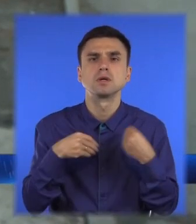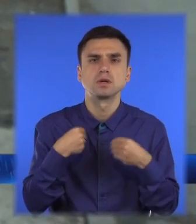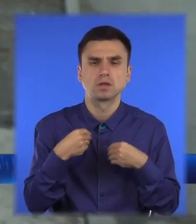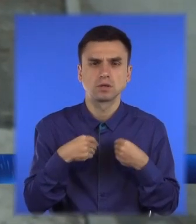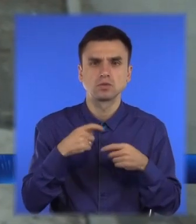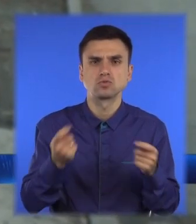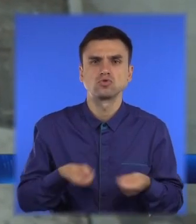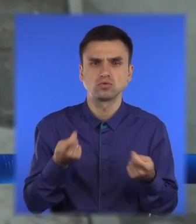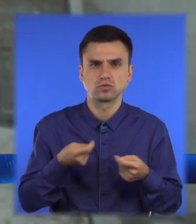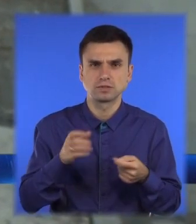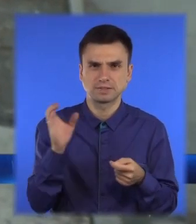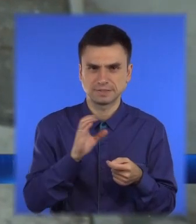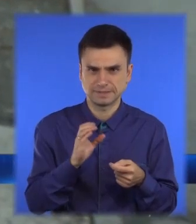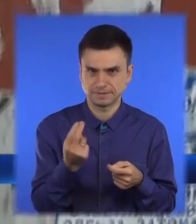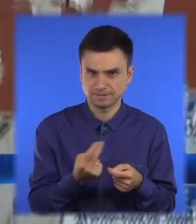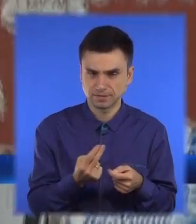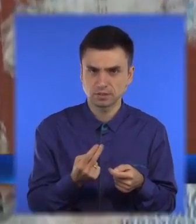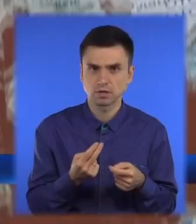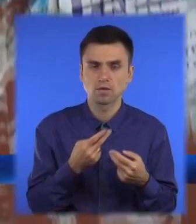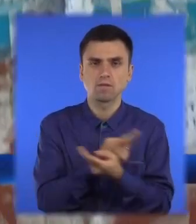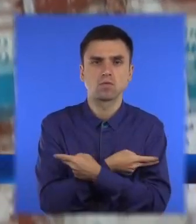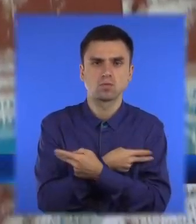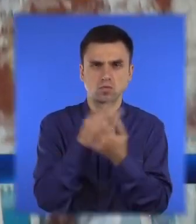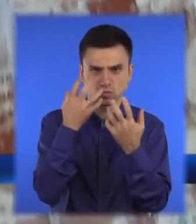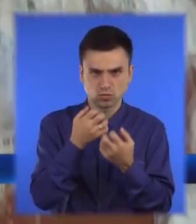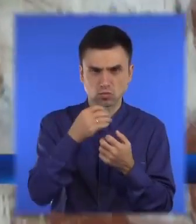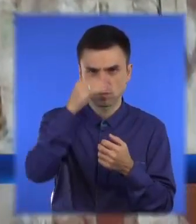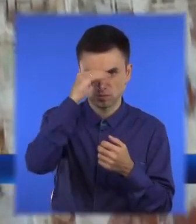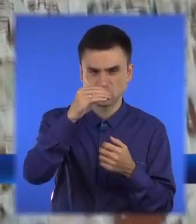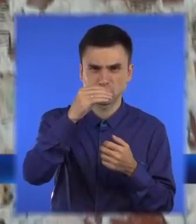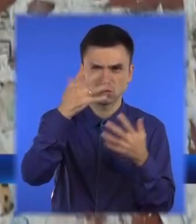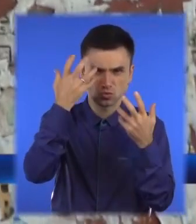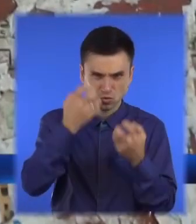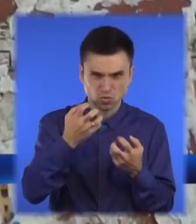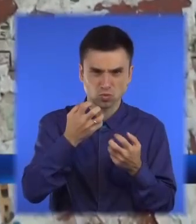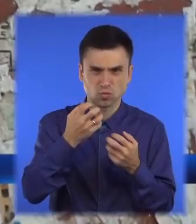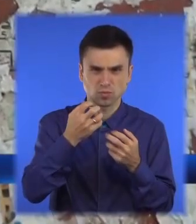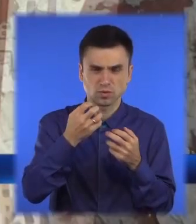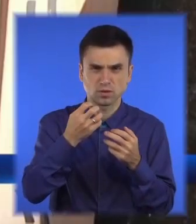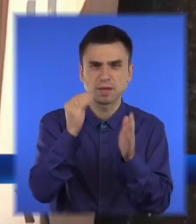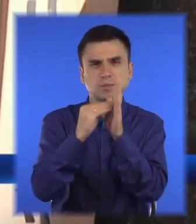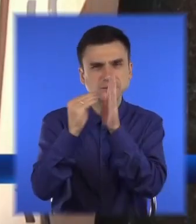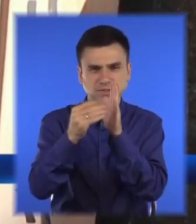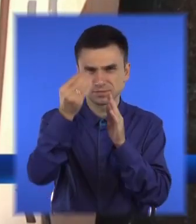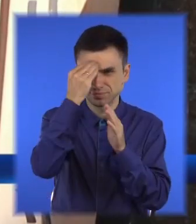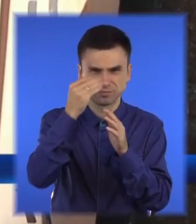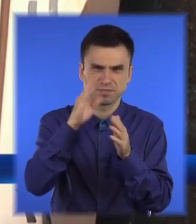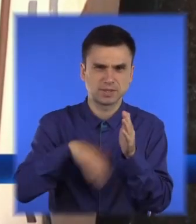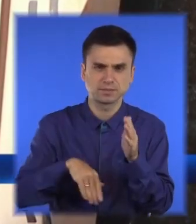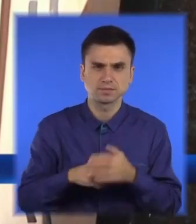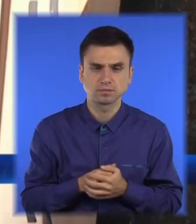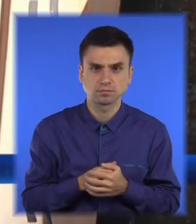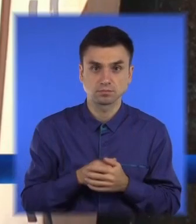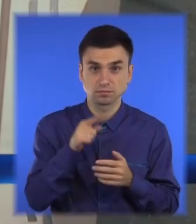та темну футболку. На голові темна кепка без написів. Раніше схожого чоловіка пильні громадяни помітили в Дніпрі